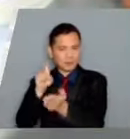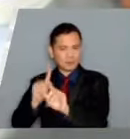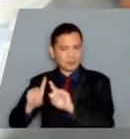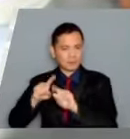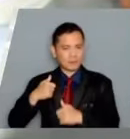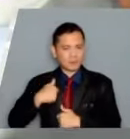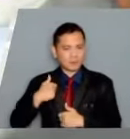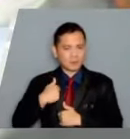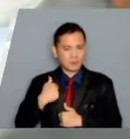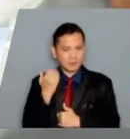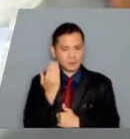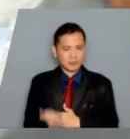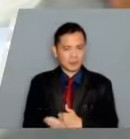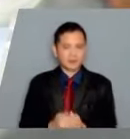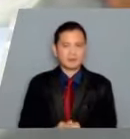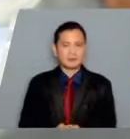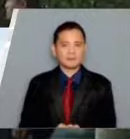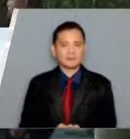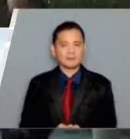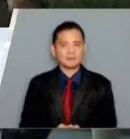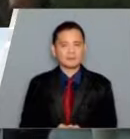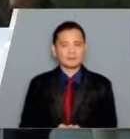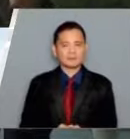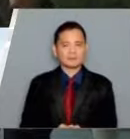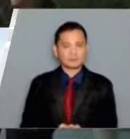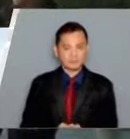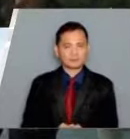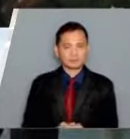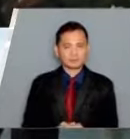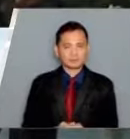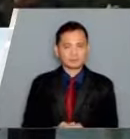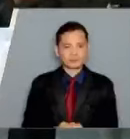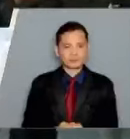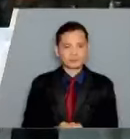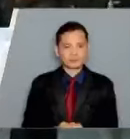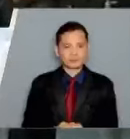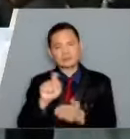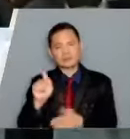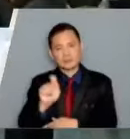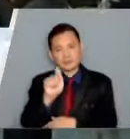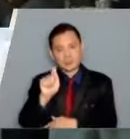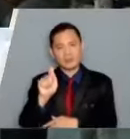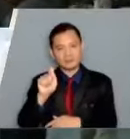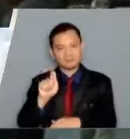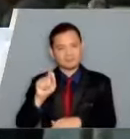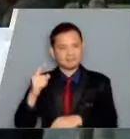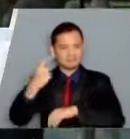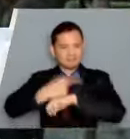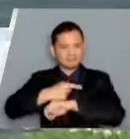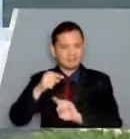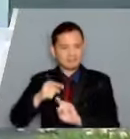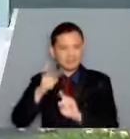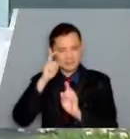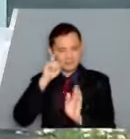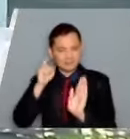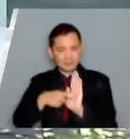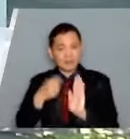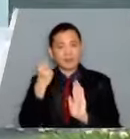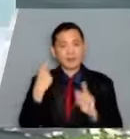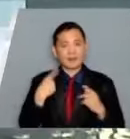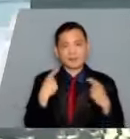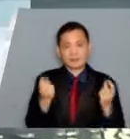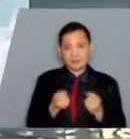kagitingan Sa Martes pa ang araw ng kagitingan pero may paggunita na ngayong araw Kinikilala ang kanilang kabayanihan dito sa Tomb of the